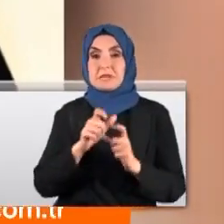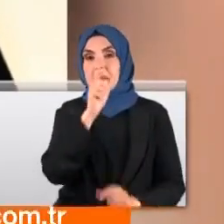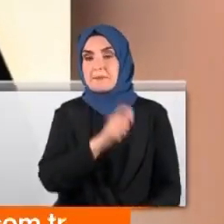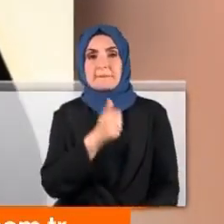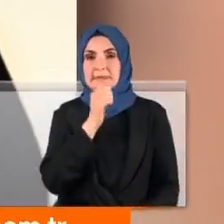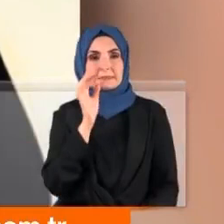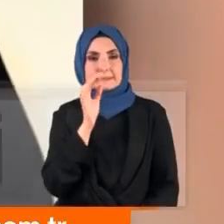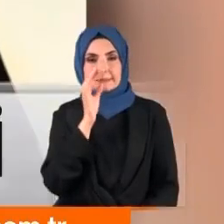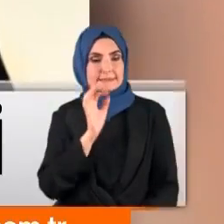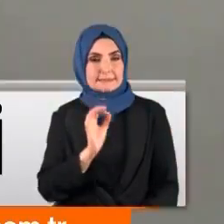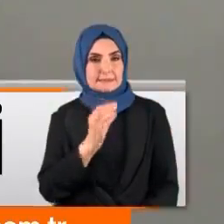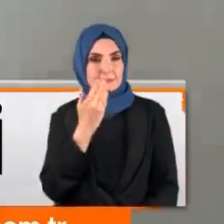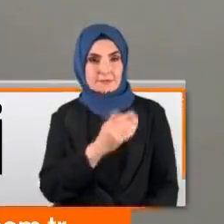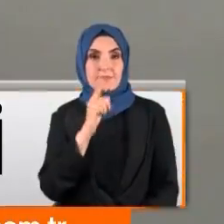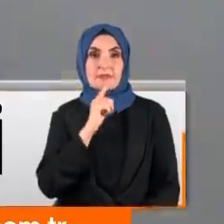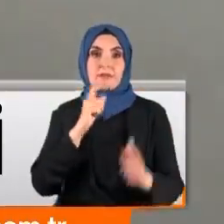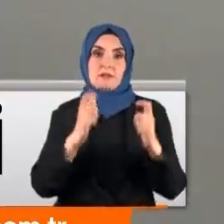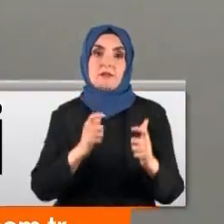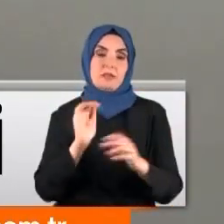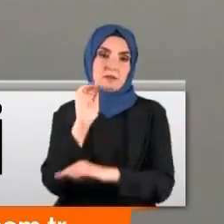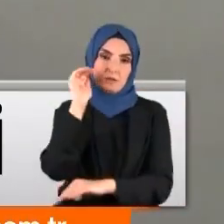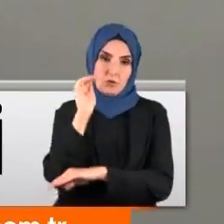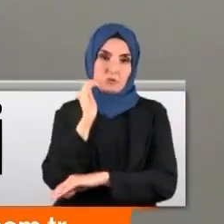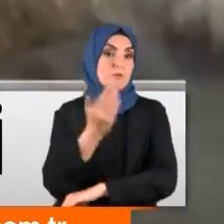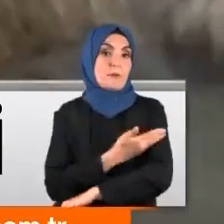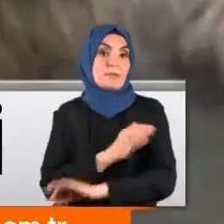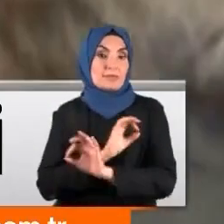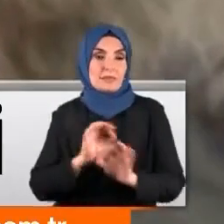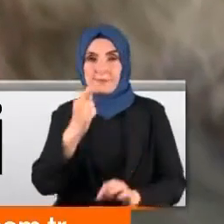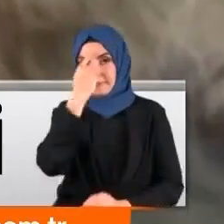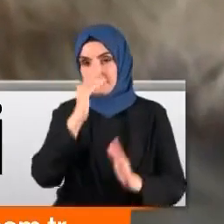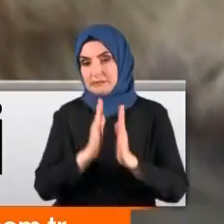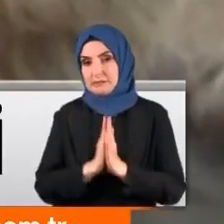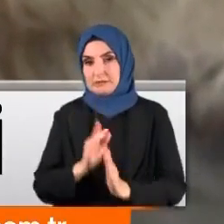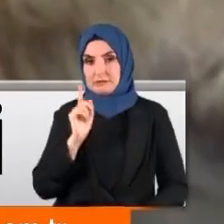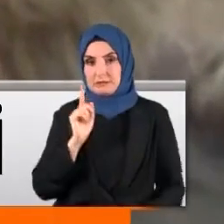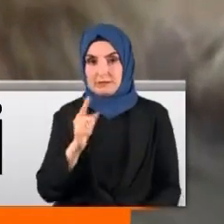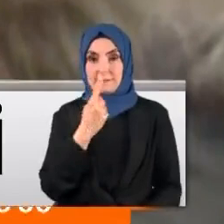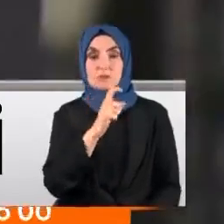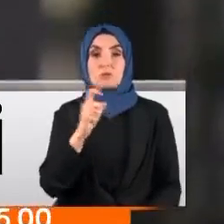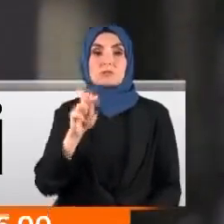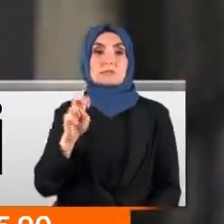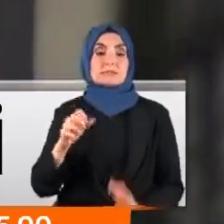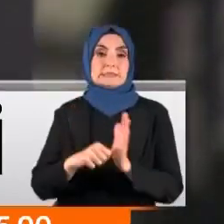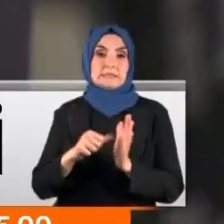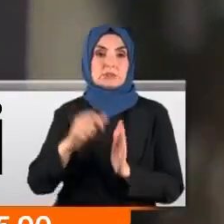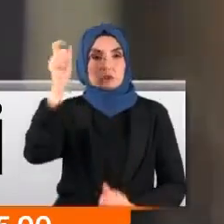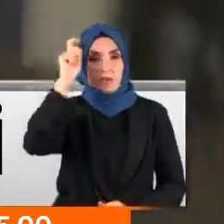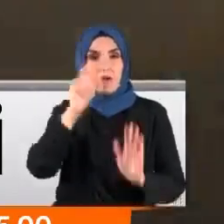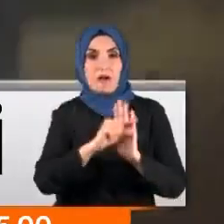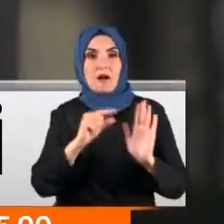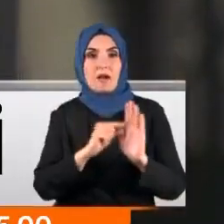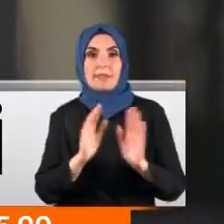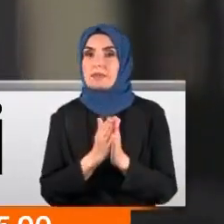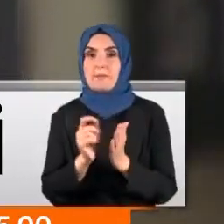kim? İngiltere'de yaşayan Hint asıllı yazar 1988 yılında Şeytan Ayetleri kitabını yazmıştı. Bu kitap İslam aleminin